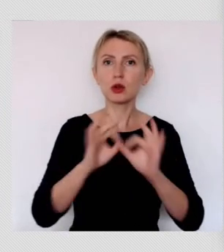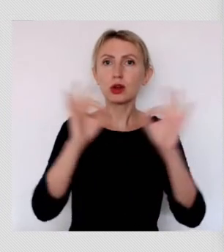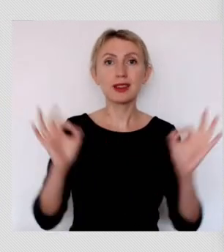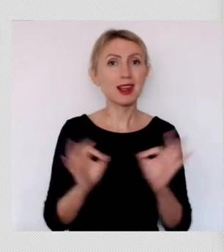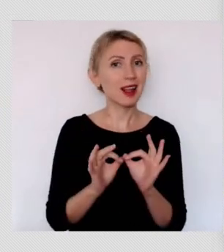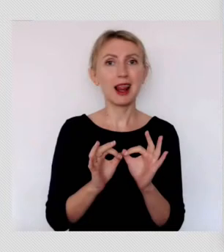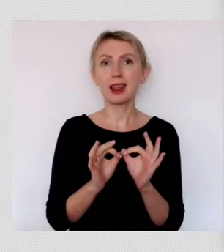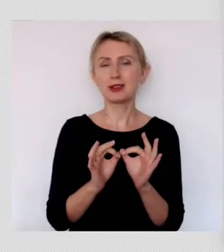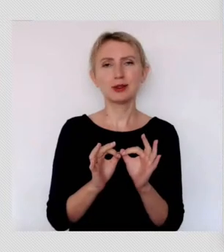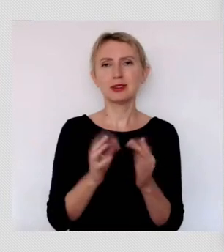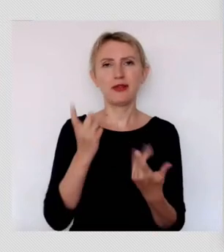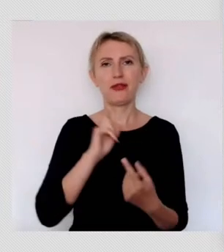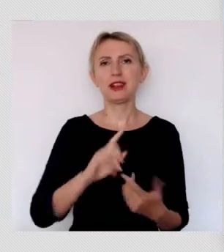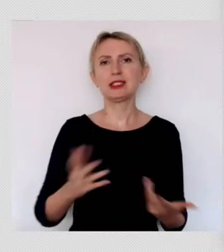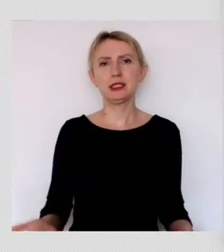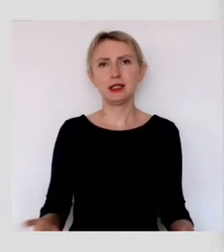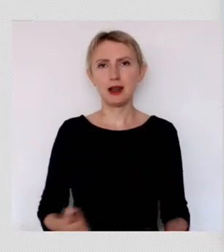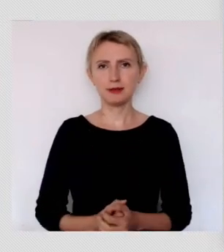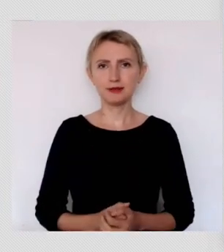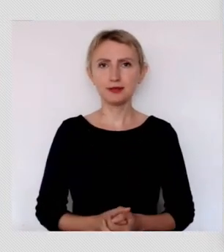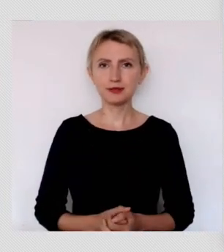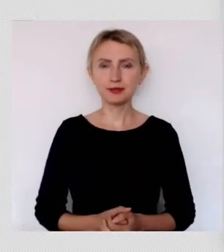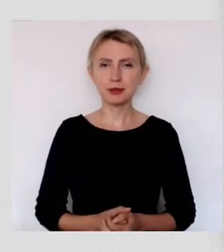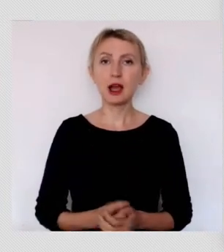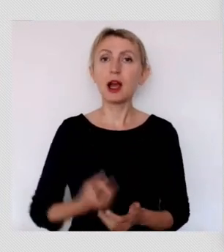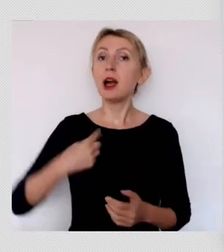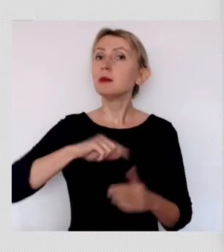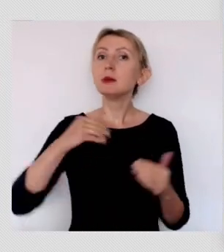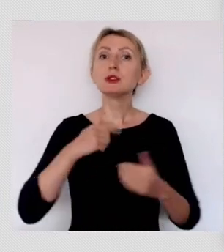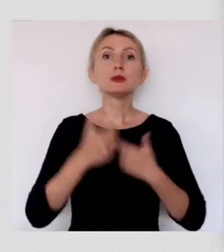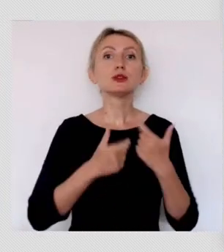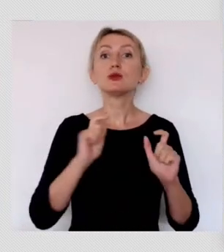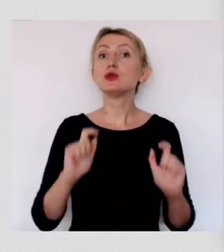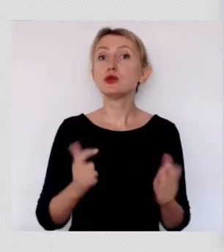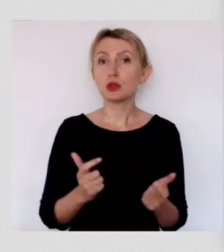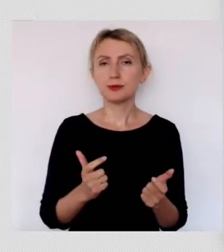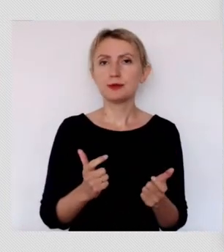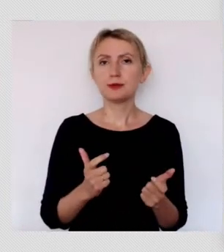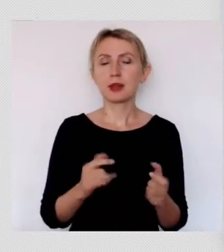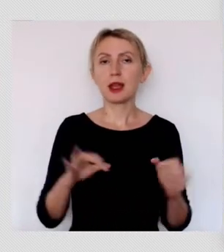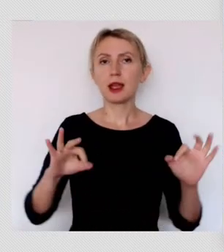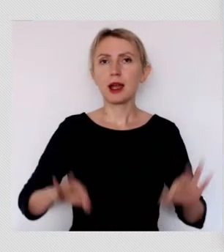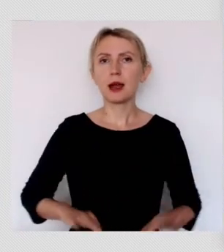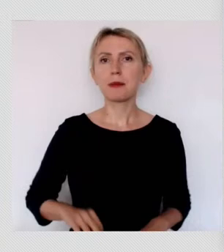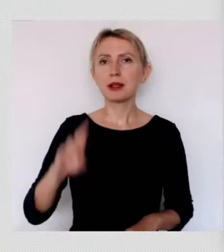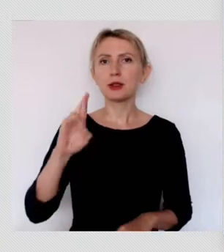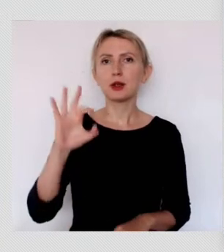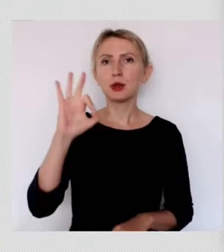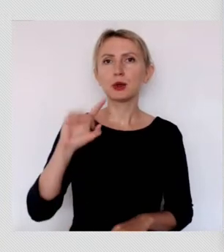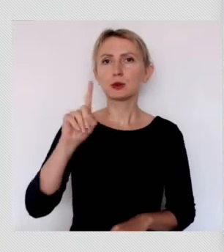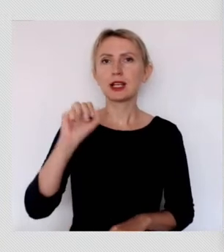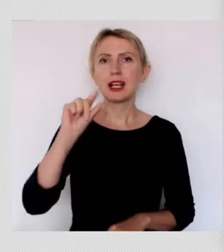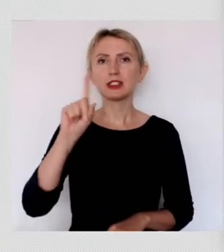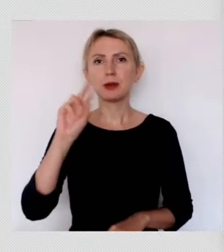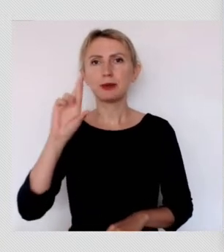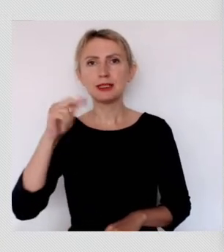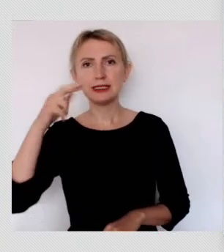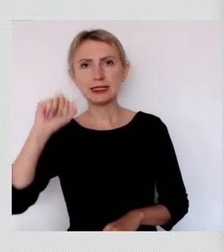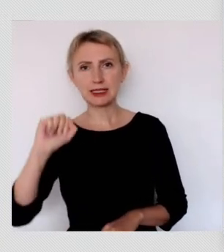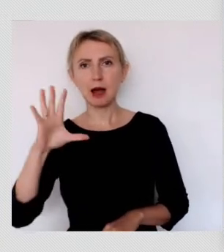jest to fikcja po prostu. Natomiast co możemy zrobić? Tutaj pani Róża Rzeplińska zadała takie